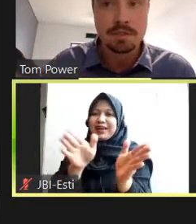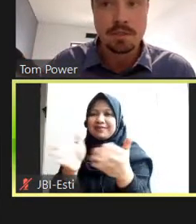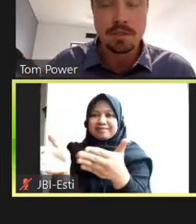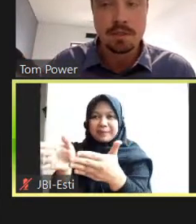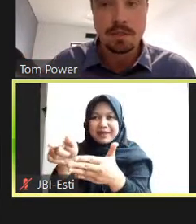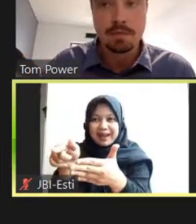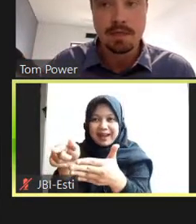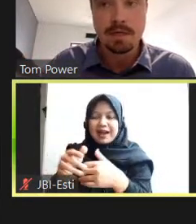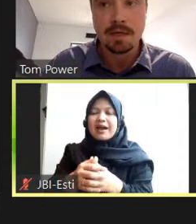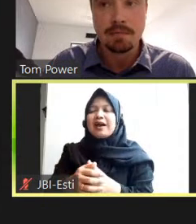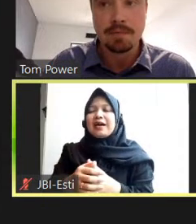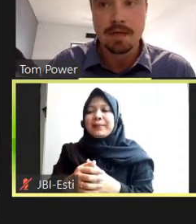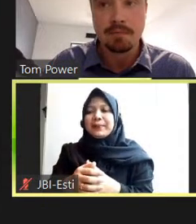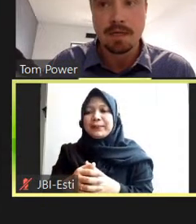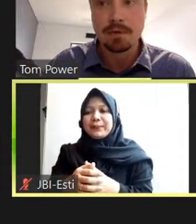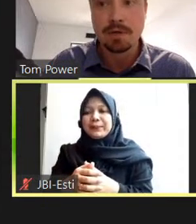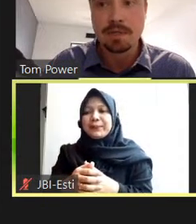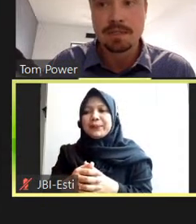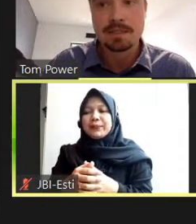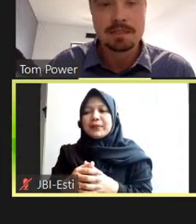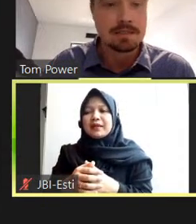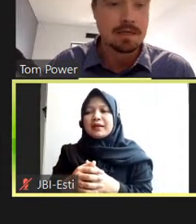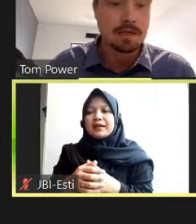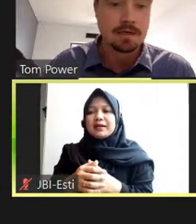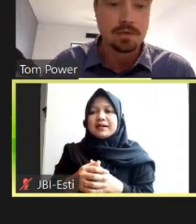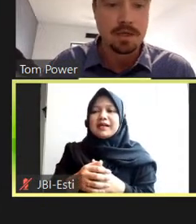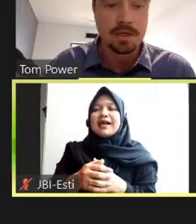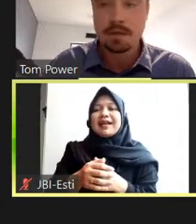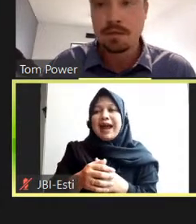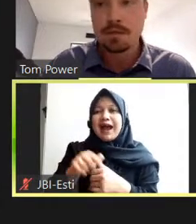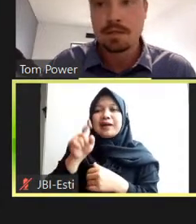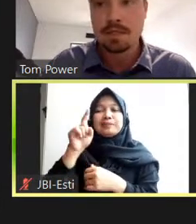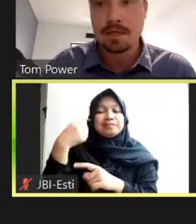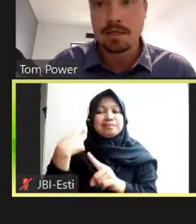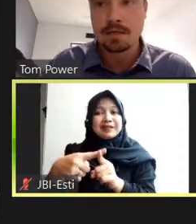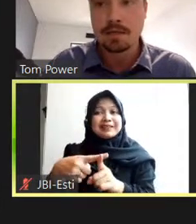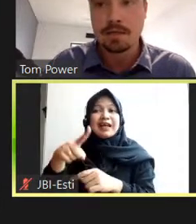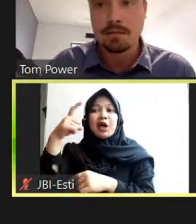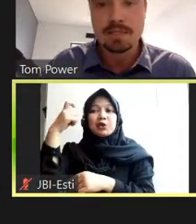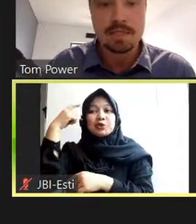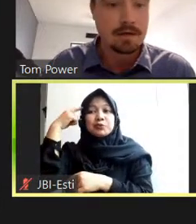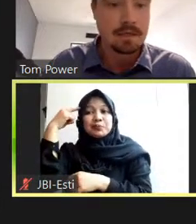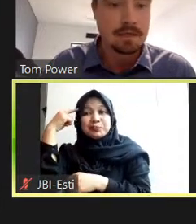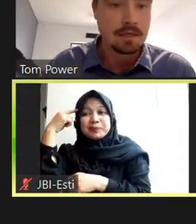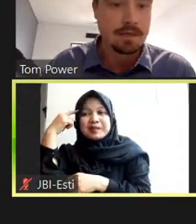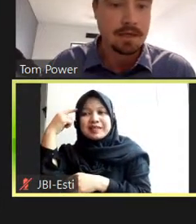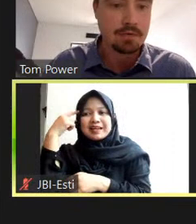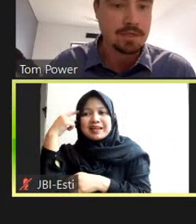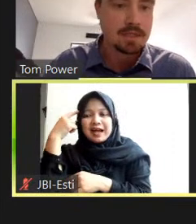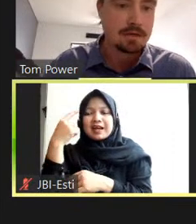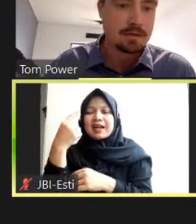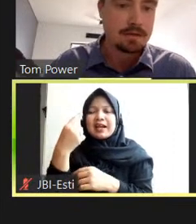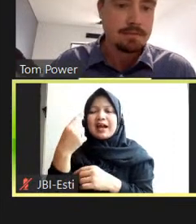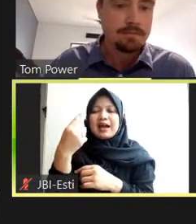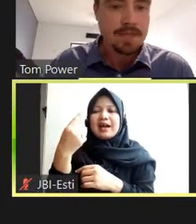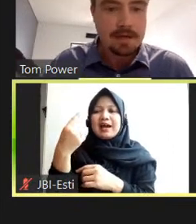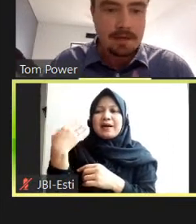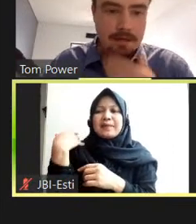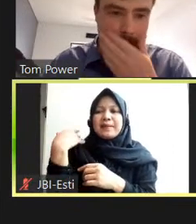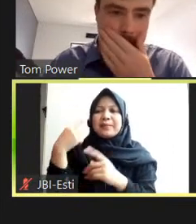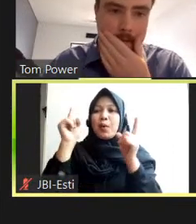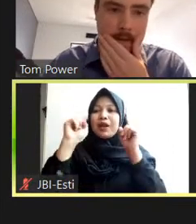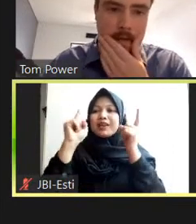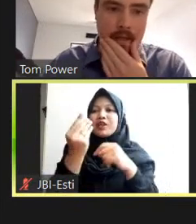harus menyadari peran money politics yang juga sangat besar di lembaga yudisial.